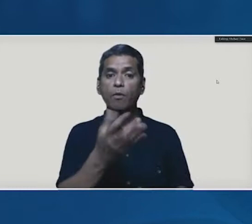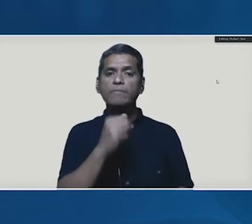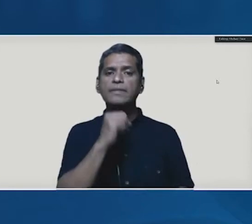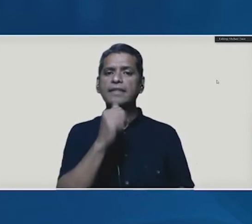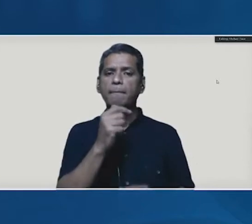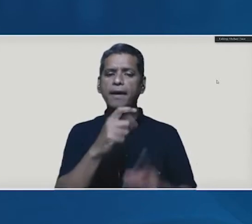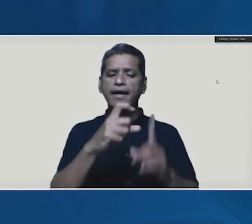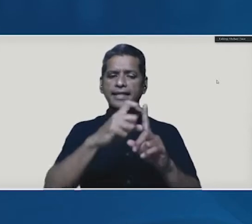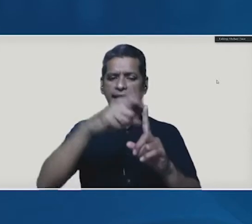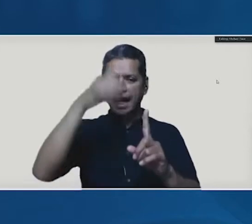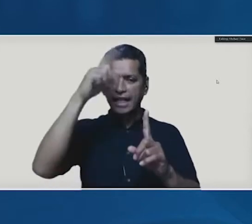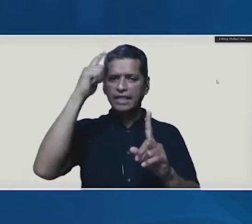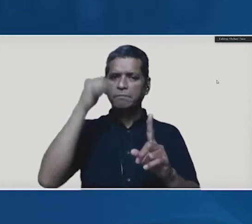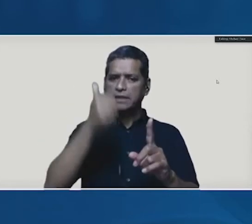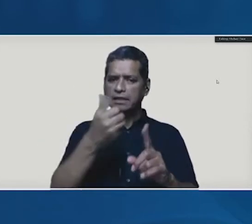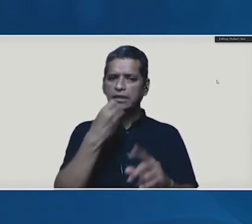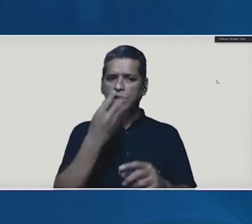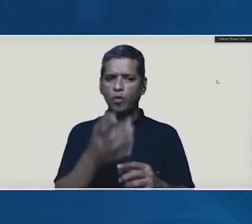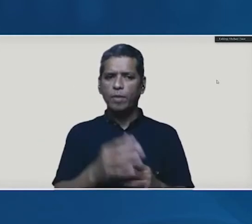keluar kemudian